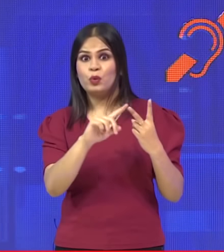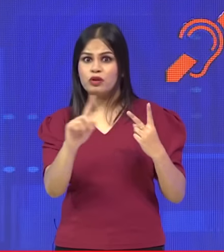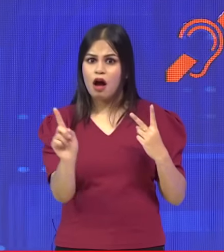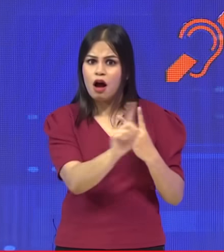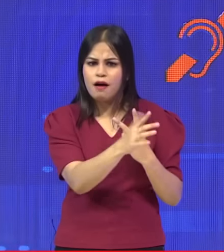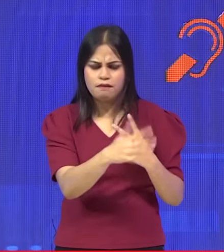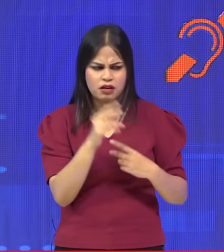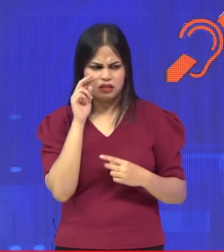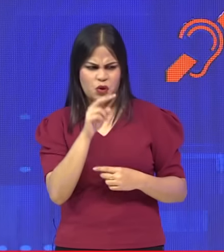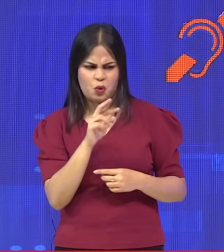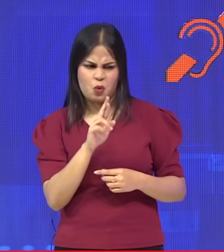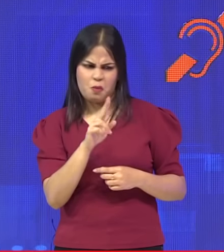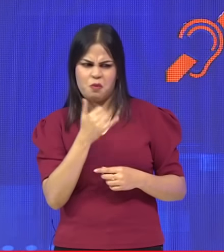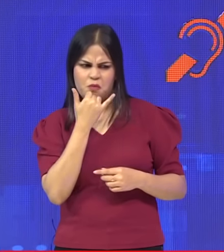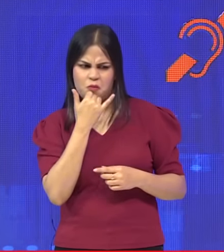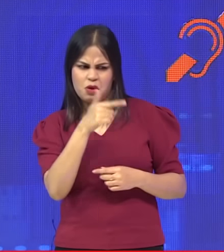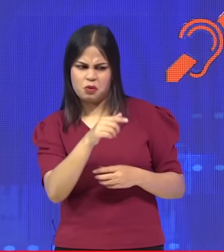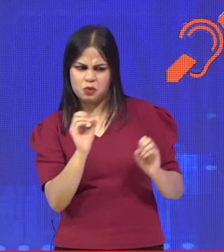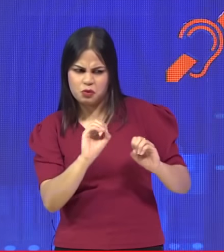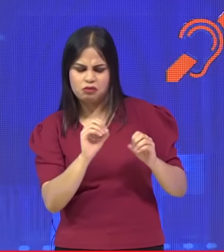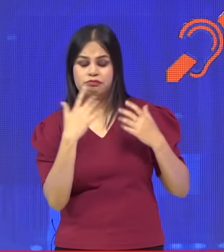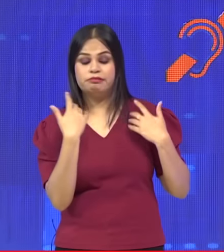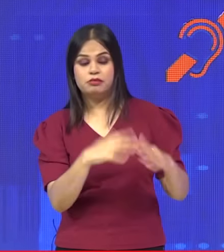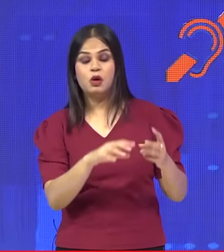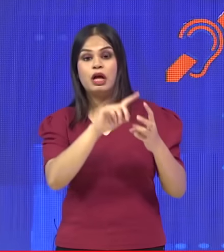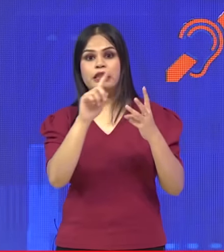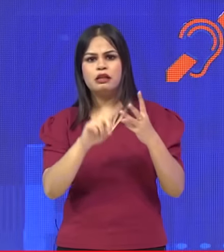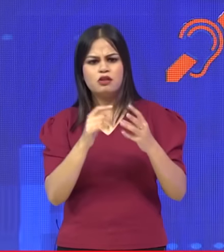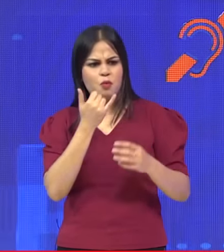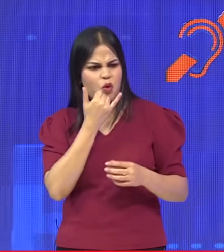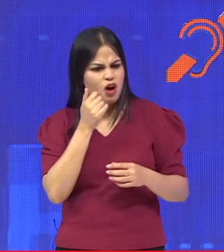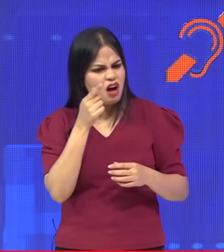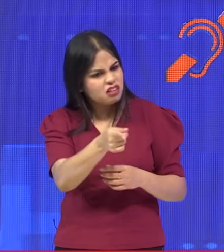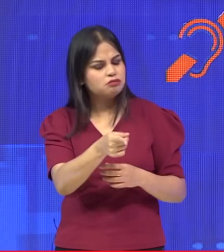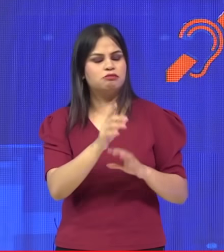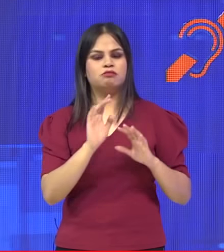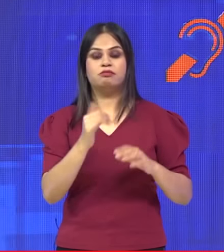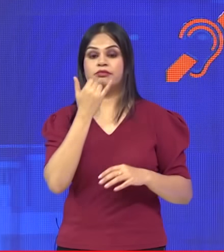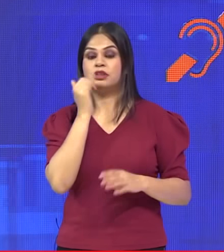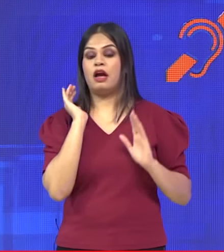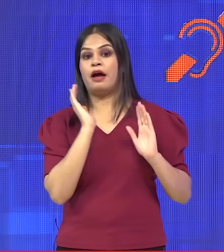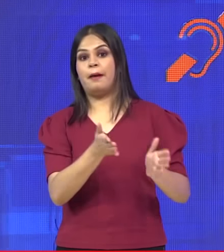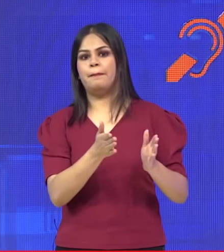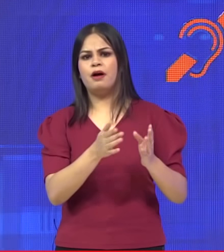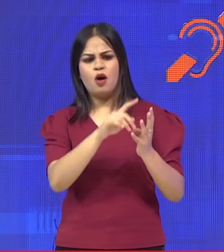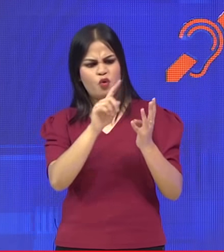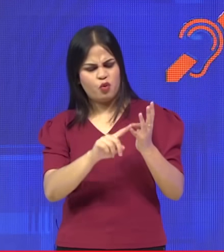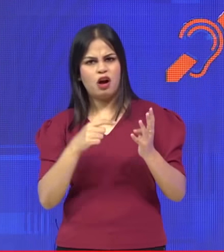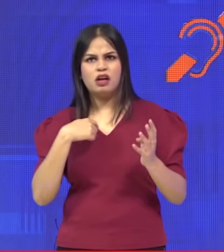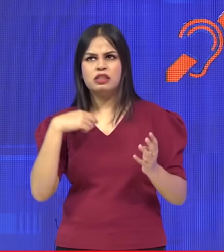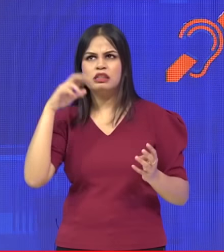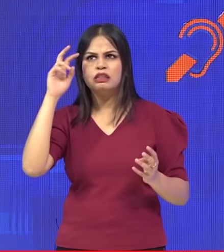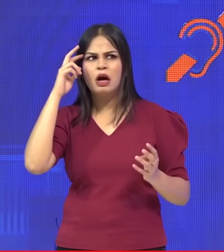नहीं है तीसरी जाति है तो फॉल्ट उन्हें में चौथी में थोड़ा सा डाउट आता